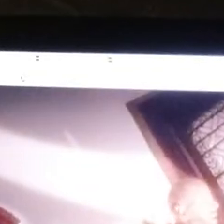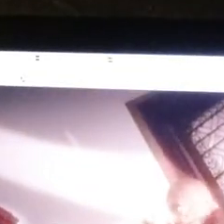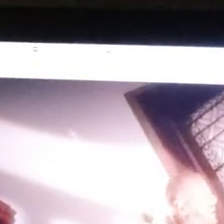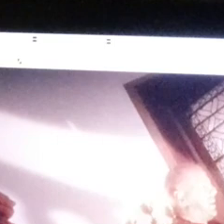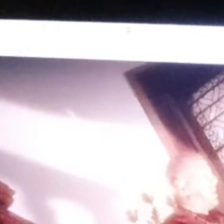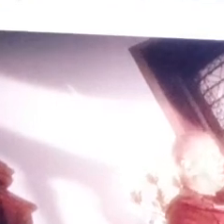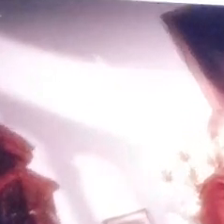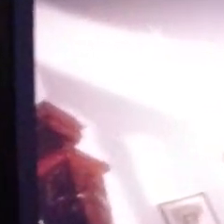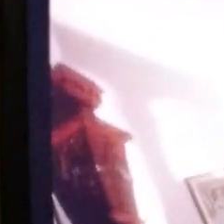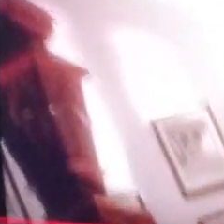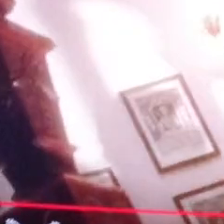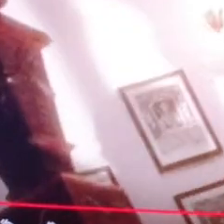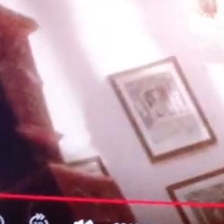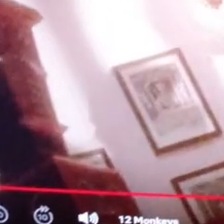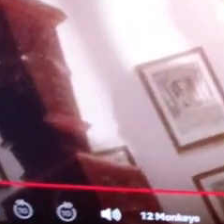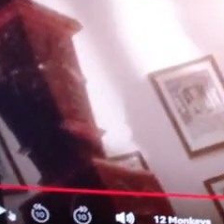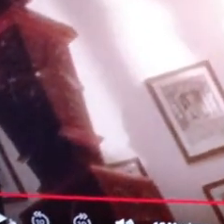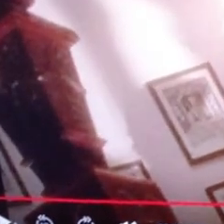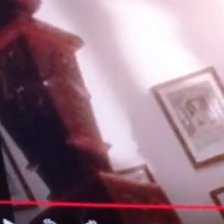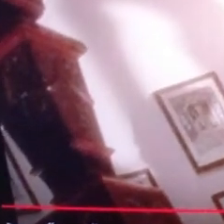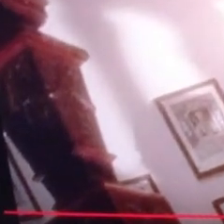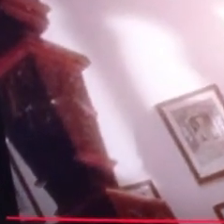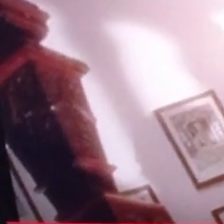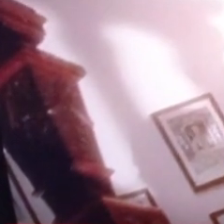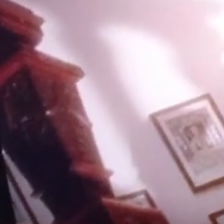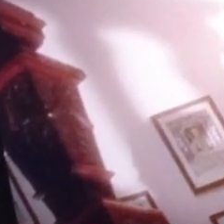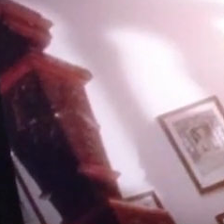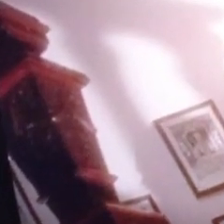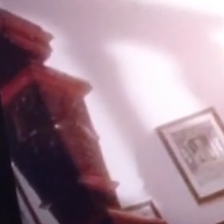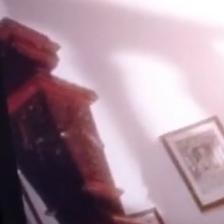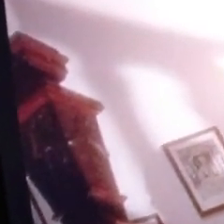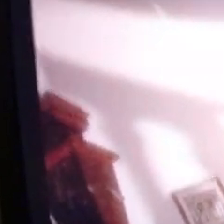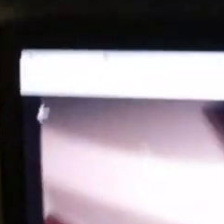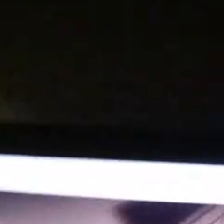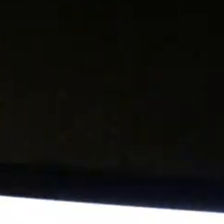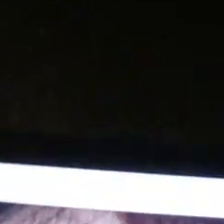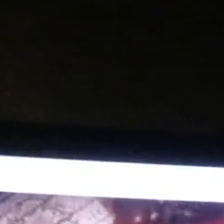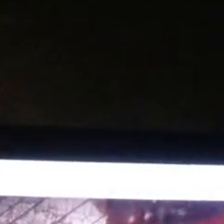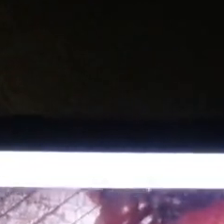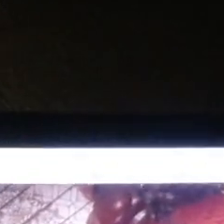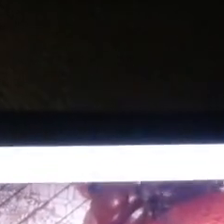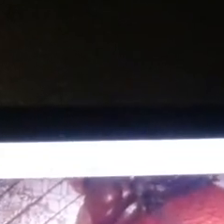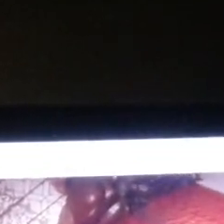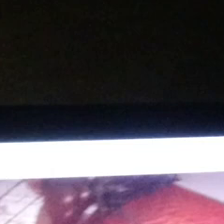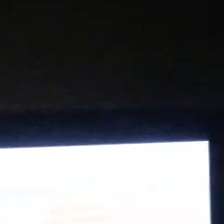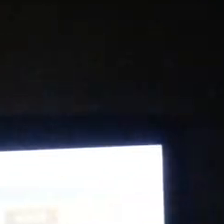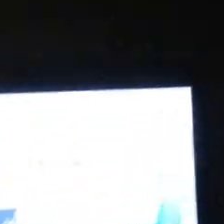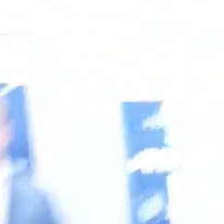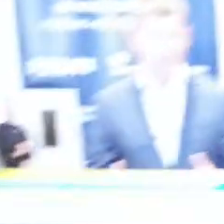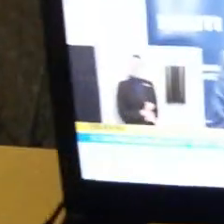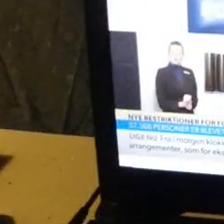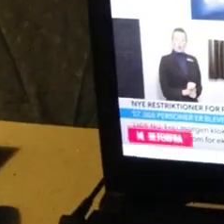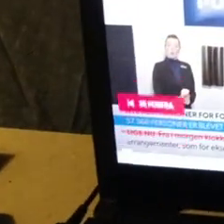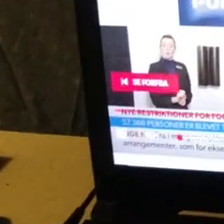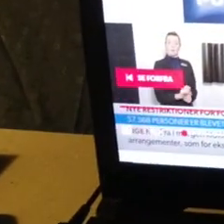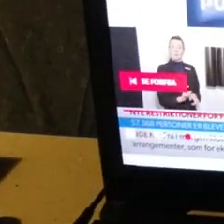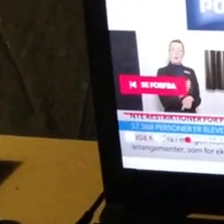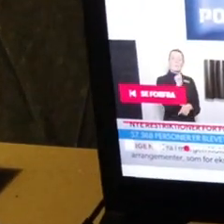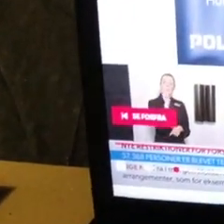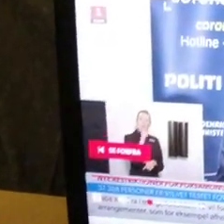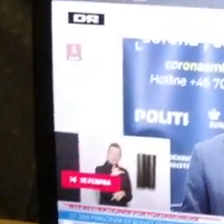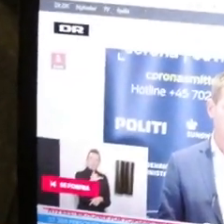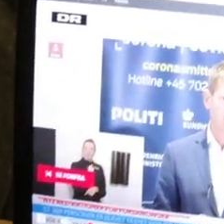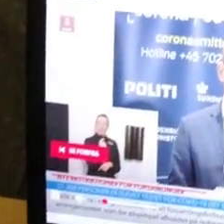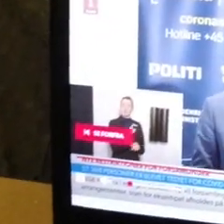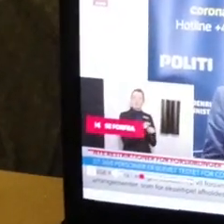Jeg kan ikke huske, hvad den sådan helt præcis. Jeg har set den før, der er også en tv-serie her. Jeg tror bare, jeg